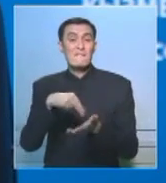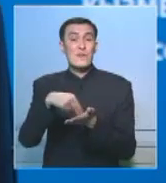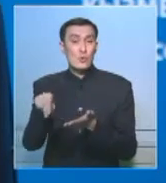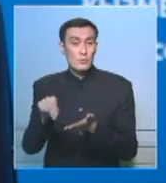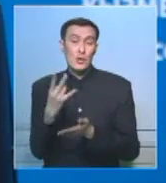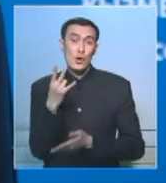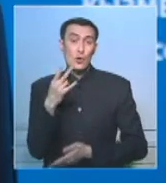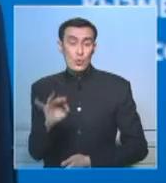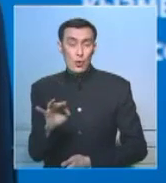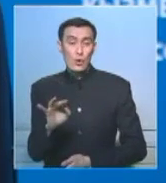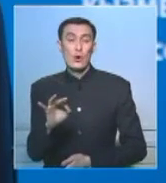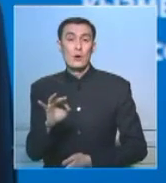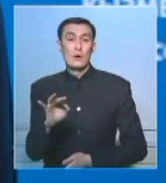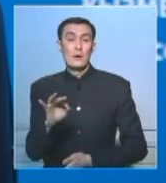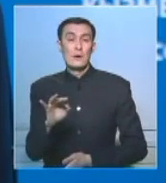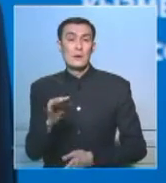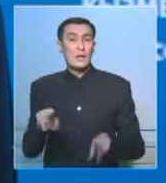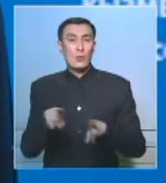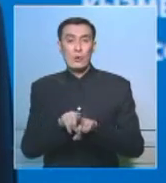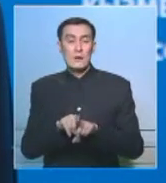правилам,